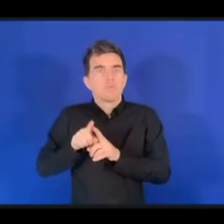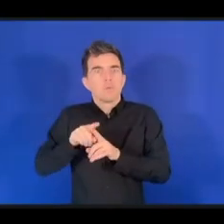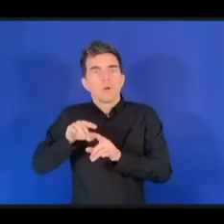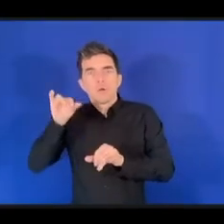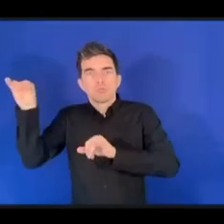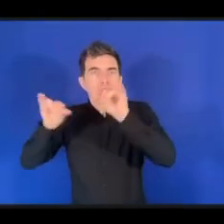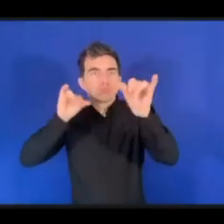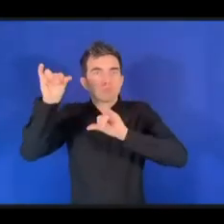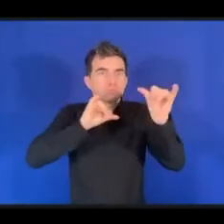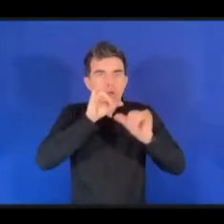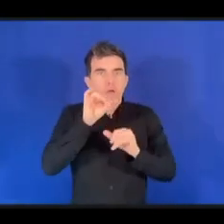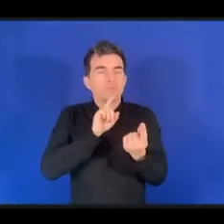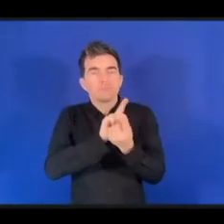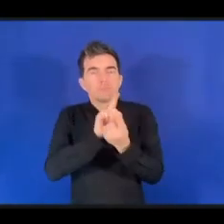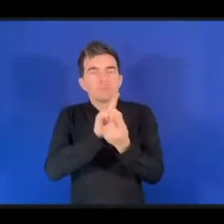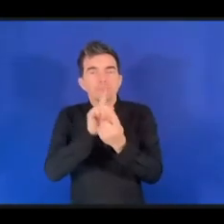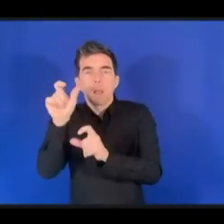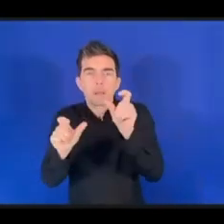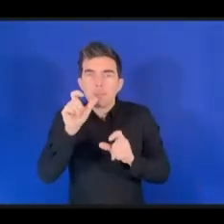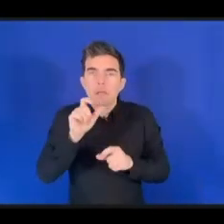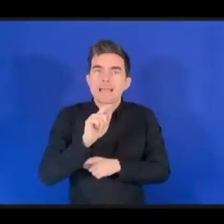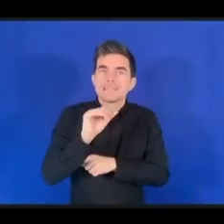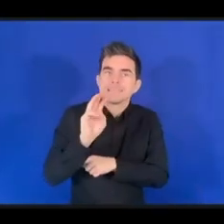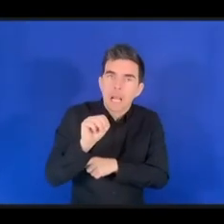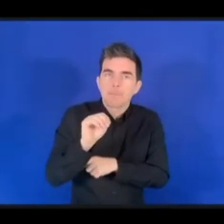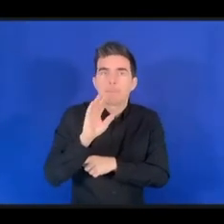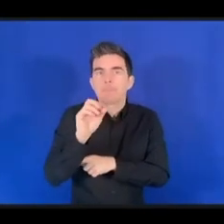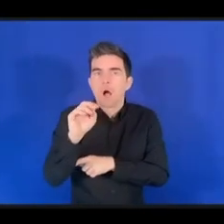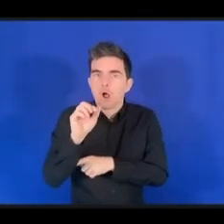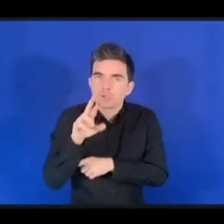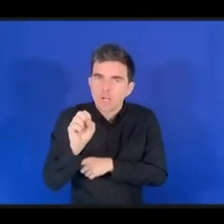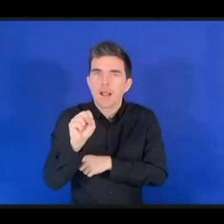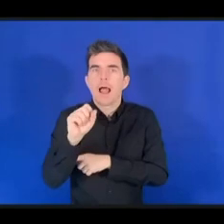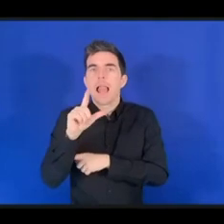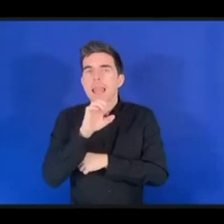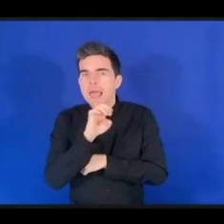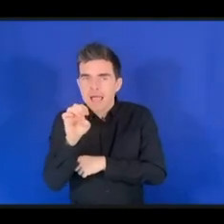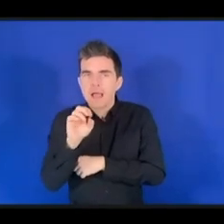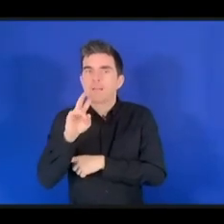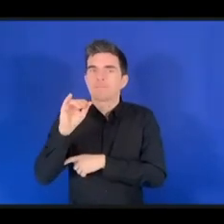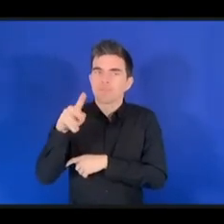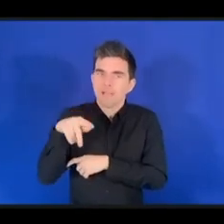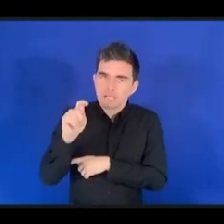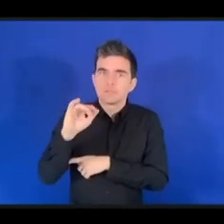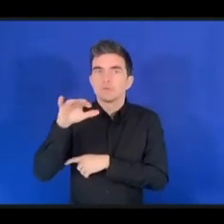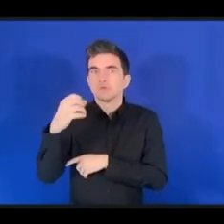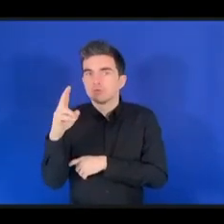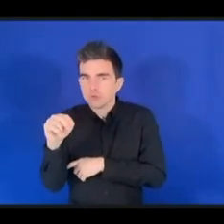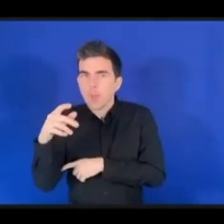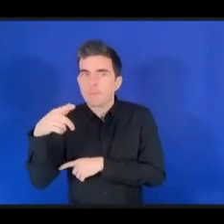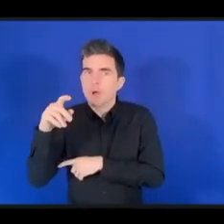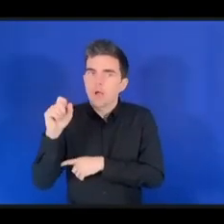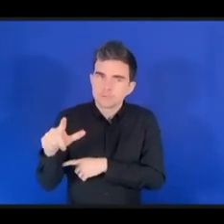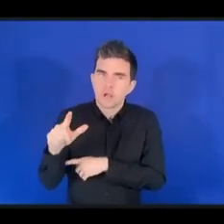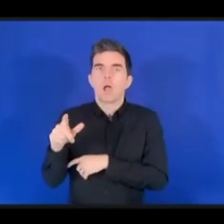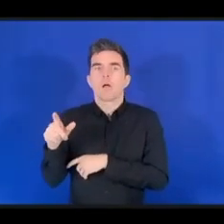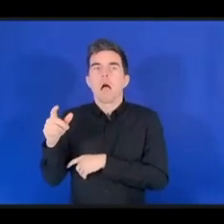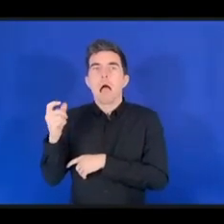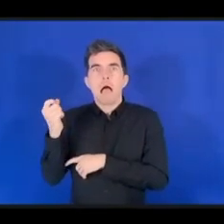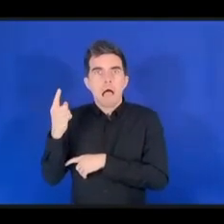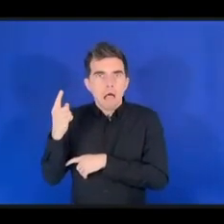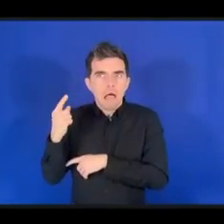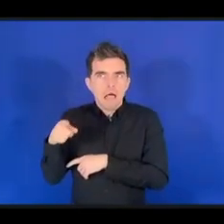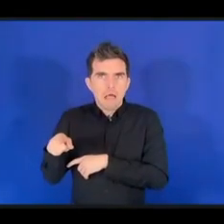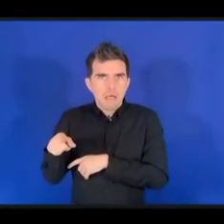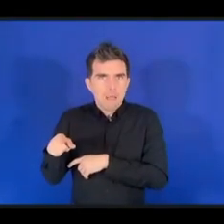包括去拜访包括互联网支付等其他的人。我想说这一点呢，就是我们现在有面临这